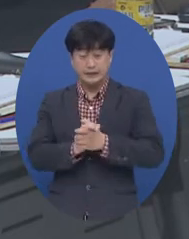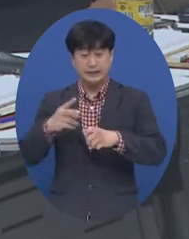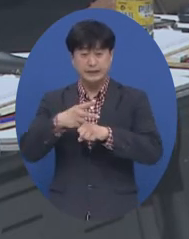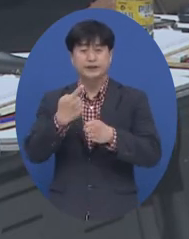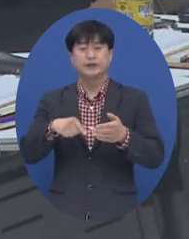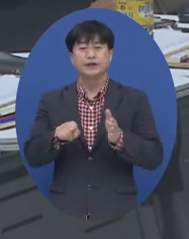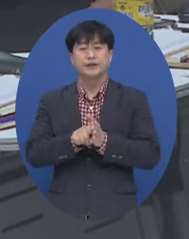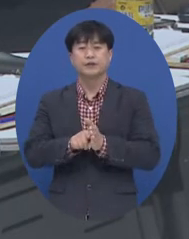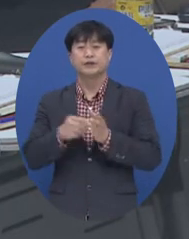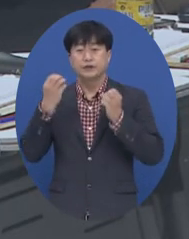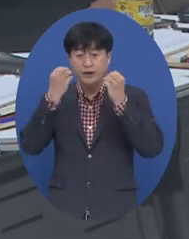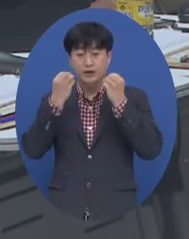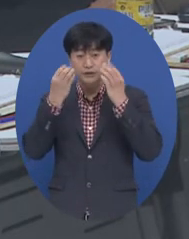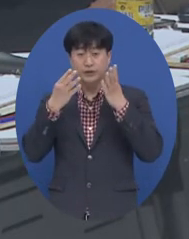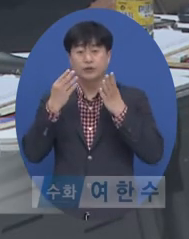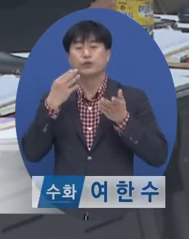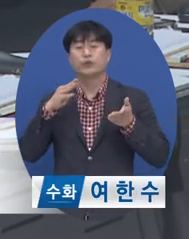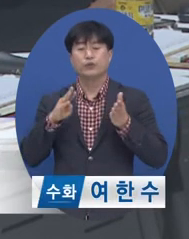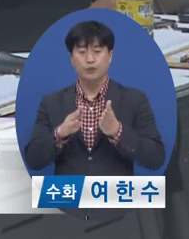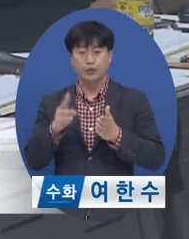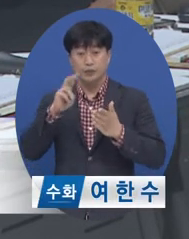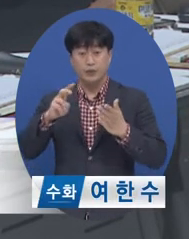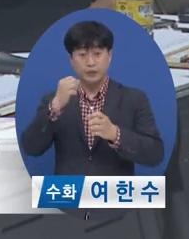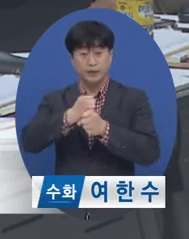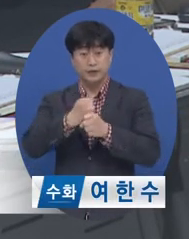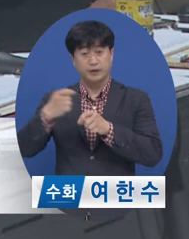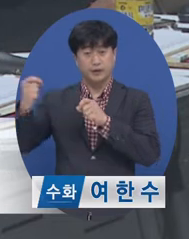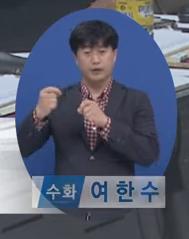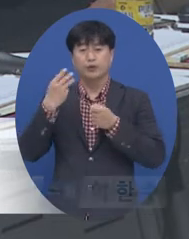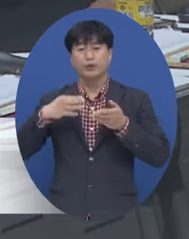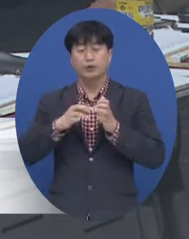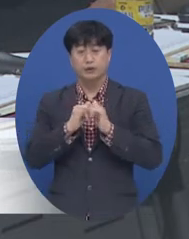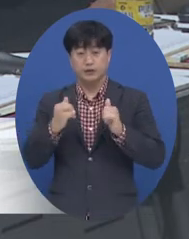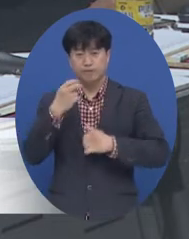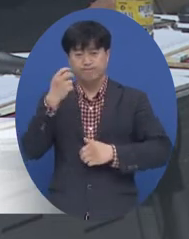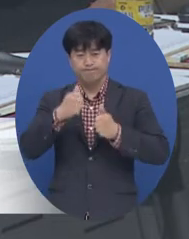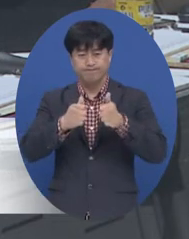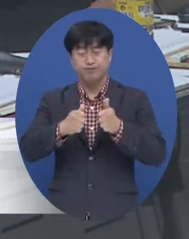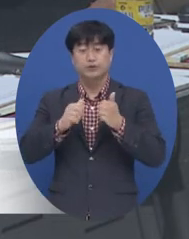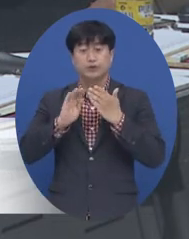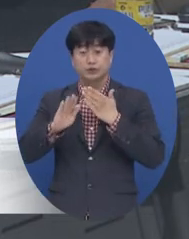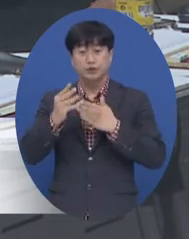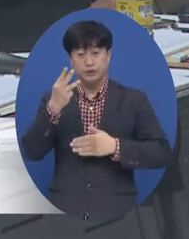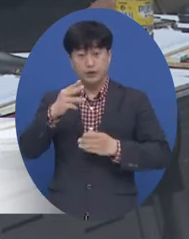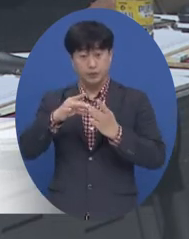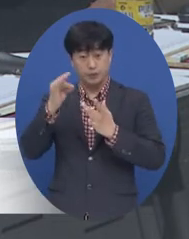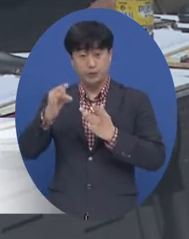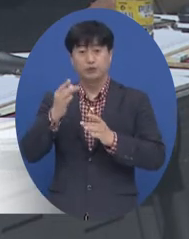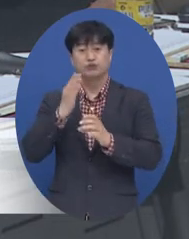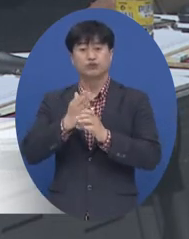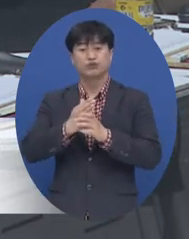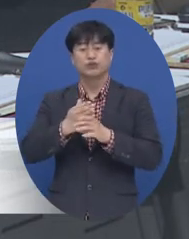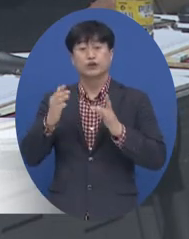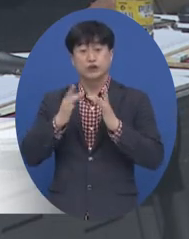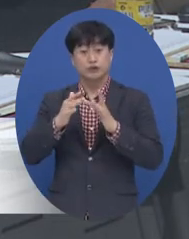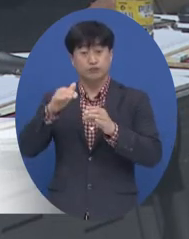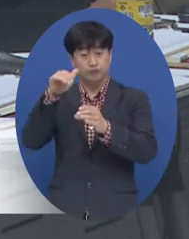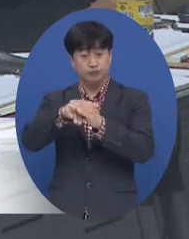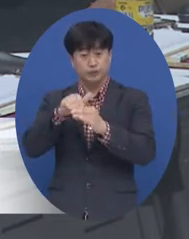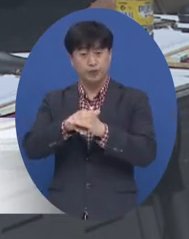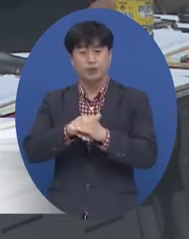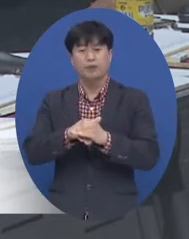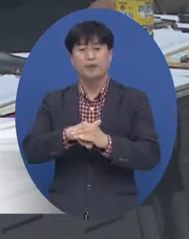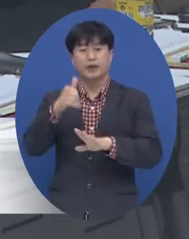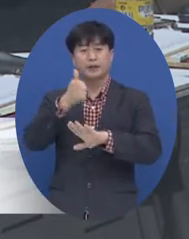친일잔재 청산을 위한 새로운 경기도 노래 탄생이 임박했습니다. 경기도민 오디션을 통해 세 곡이 추려졌고, 이 중에서 온라인